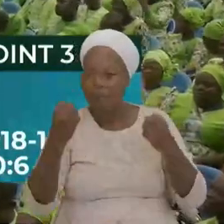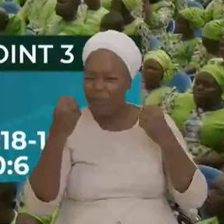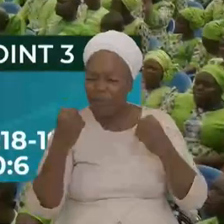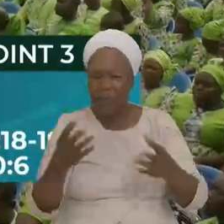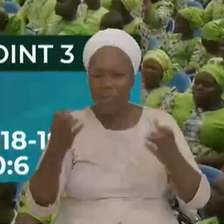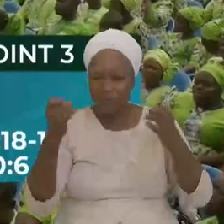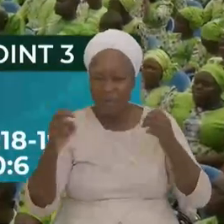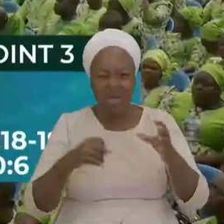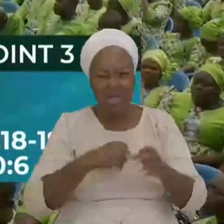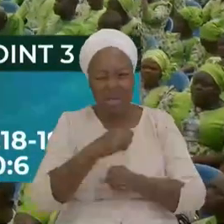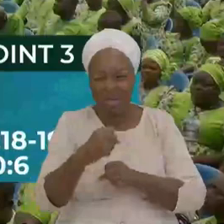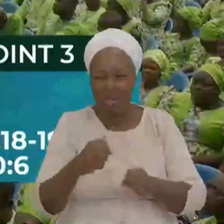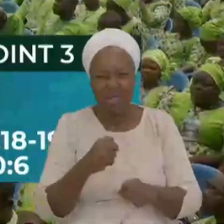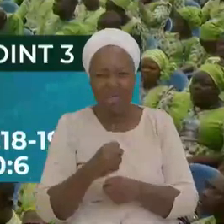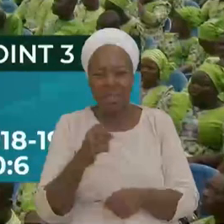avant,